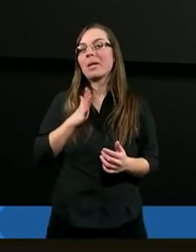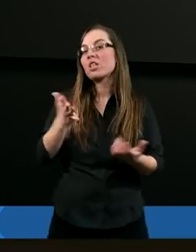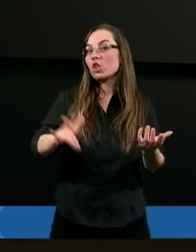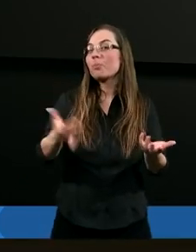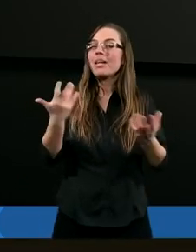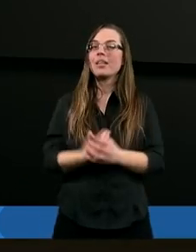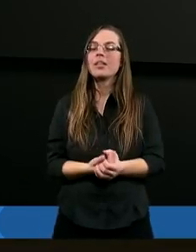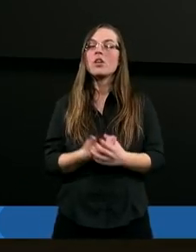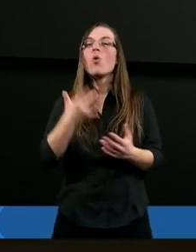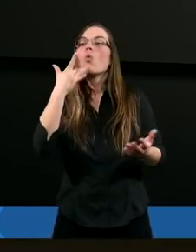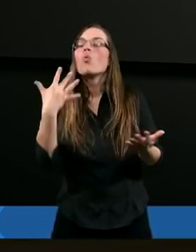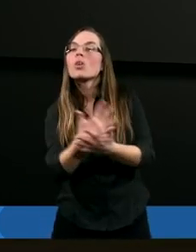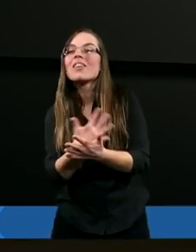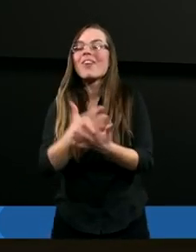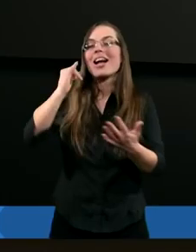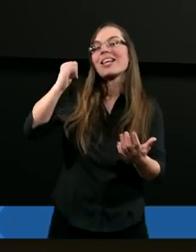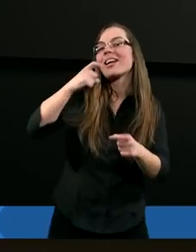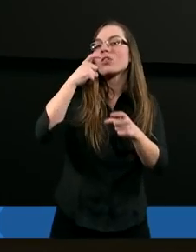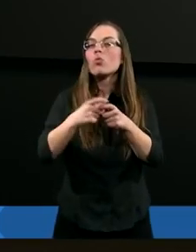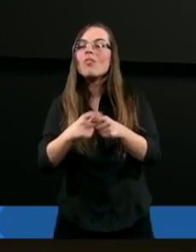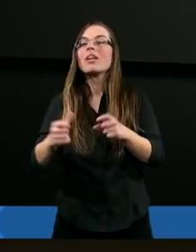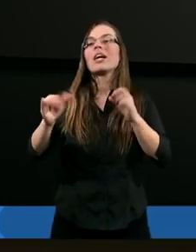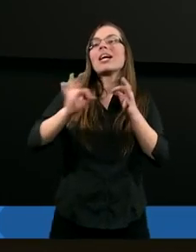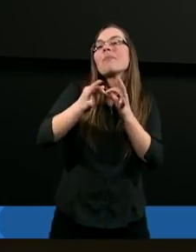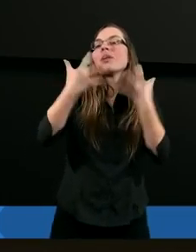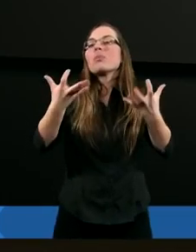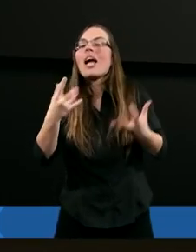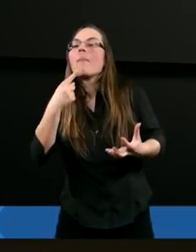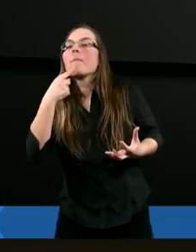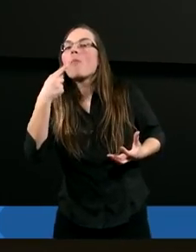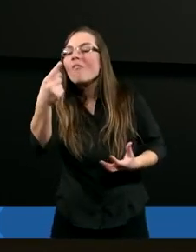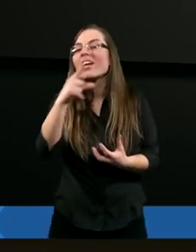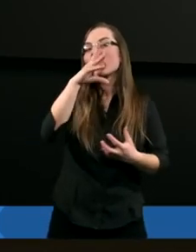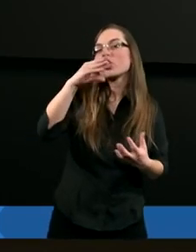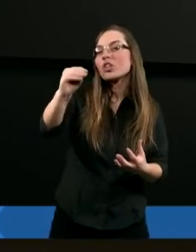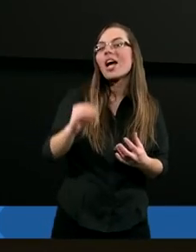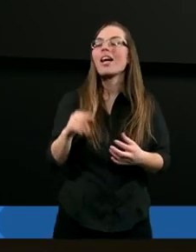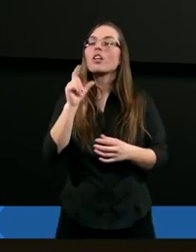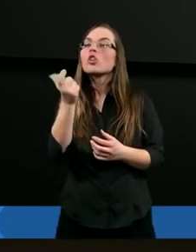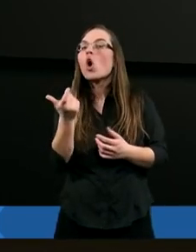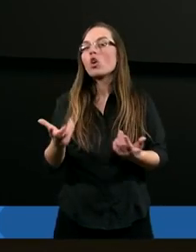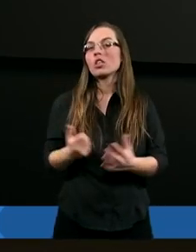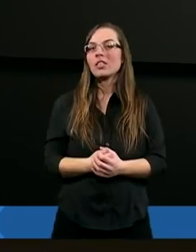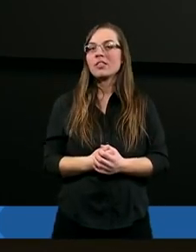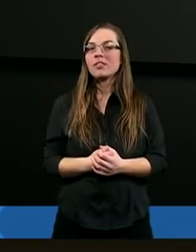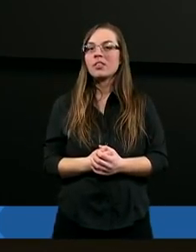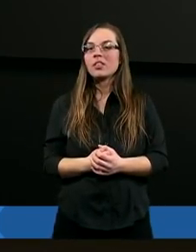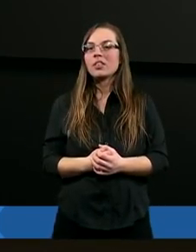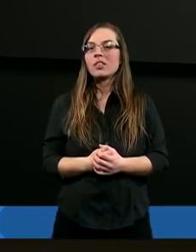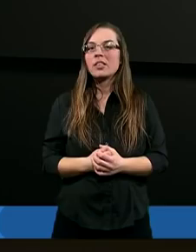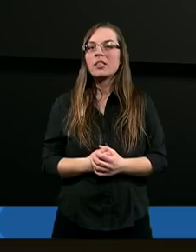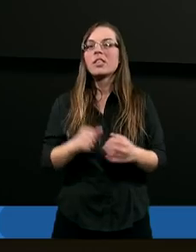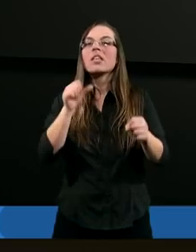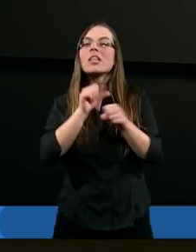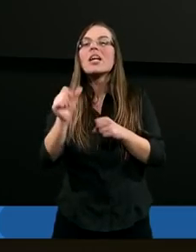używali jakich słów, gdybyśmy chcieli powiedzieć, że ktoś...